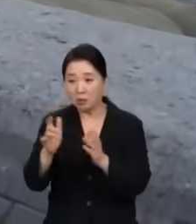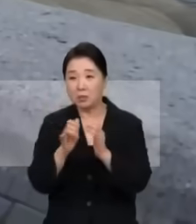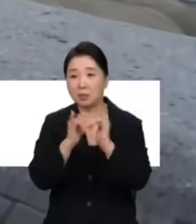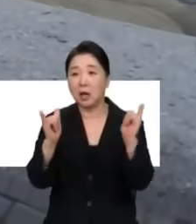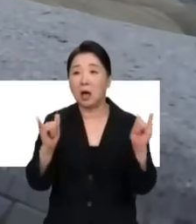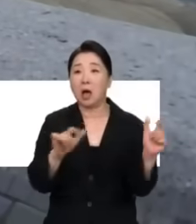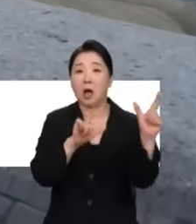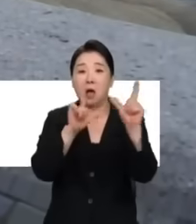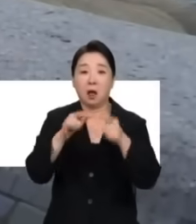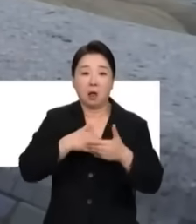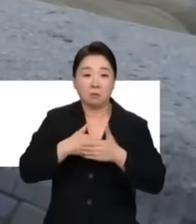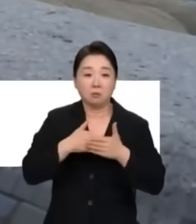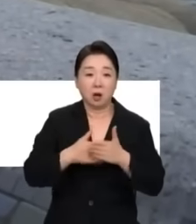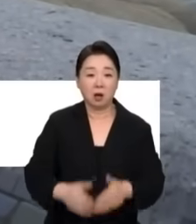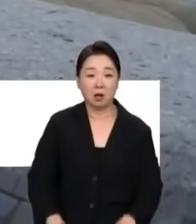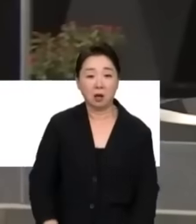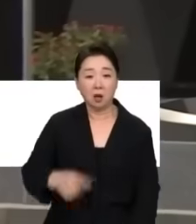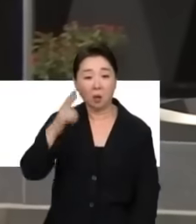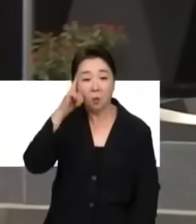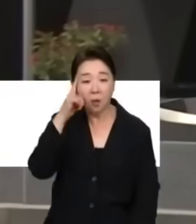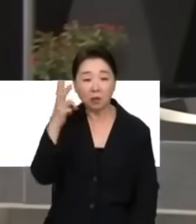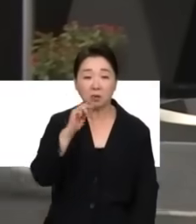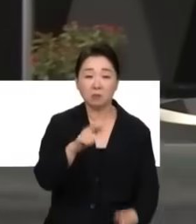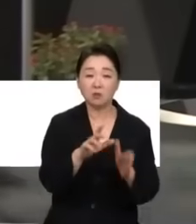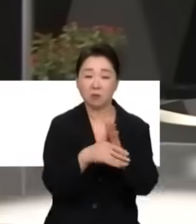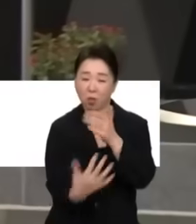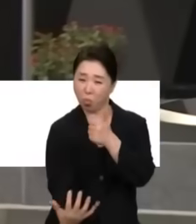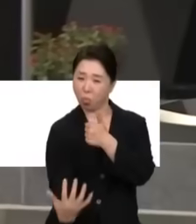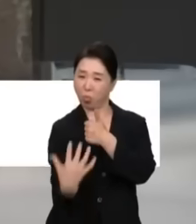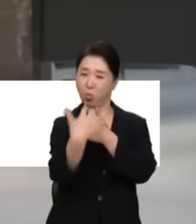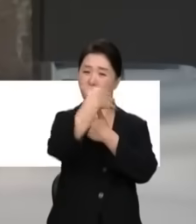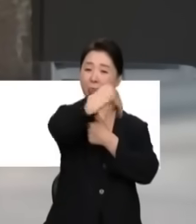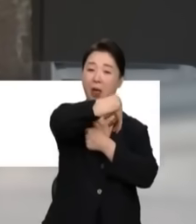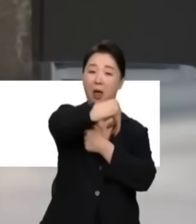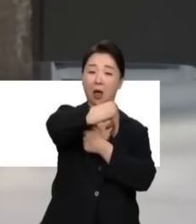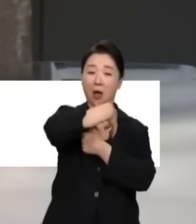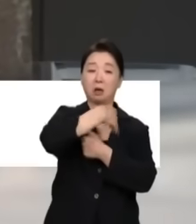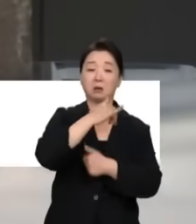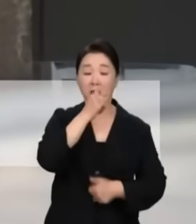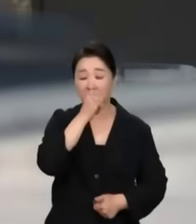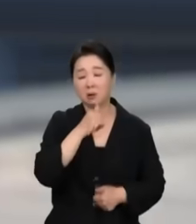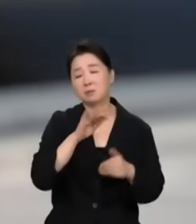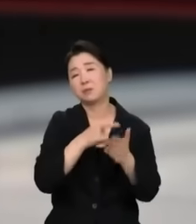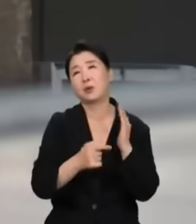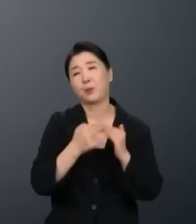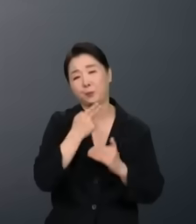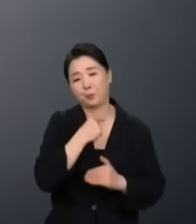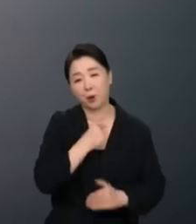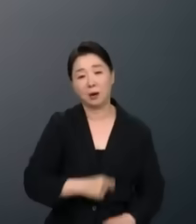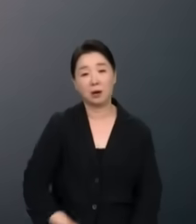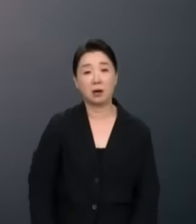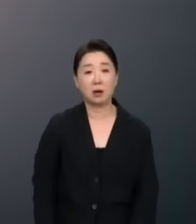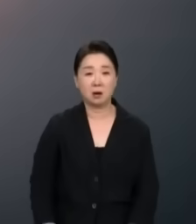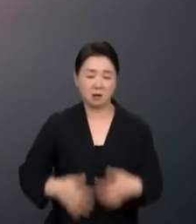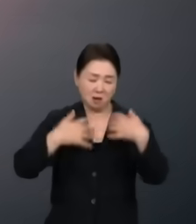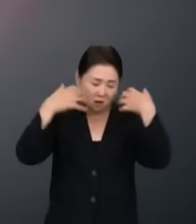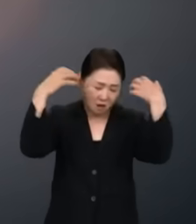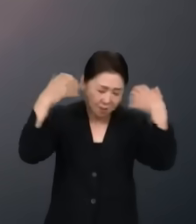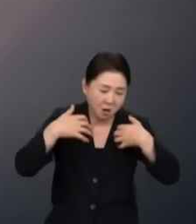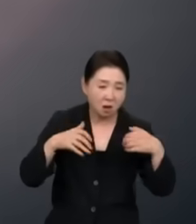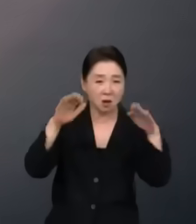월파가 넘어와서 가게가 반파가 됐어요. 아무 피해 없이 조금 넘어왔으면 좋겠습니다. 역대급 폭염과